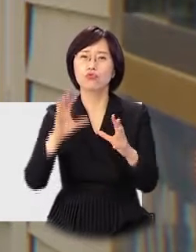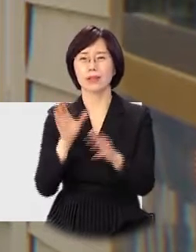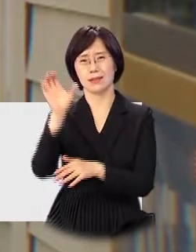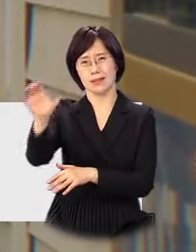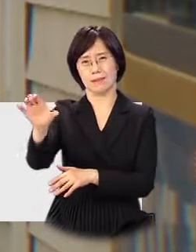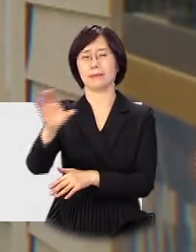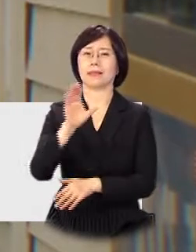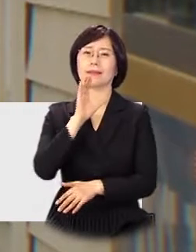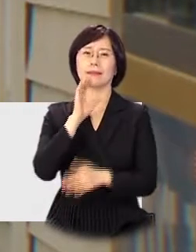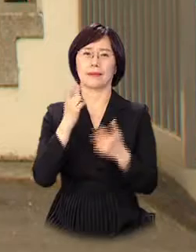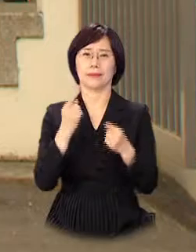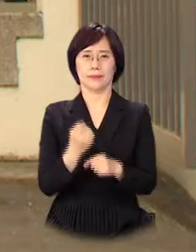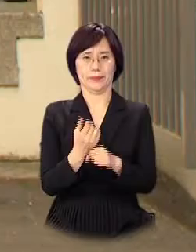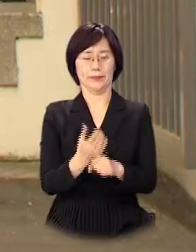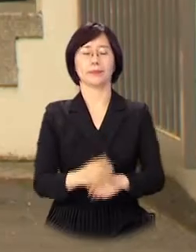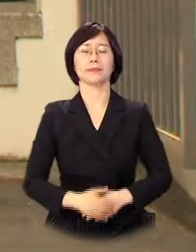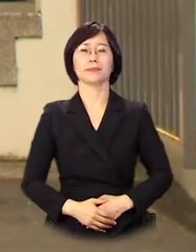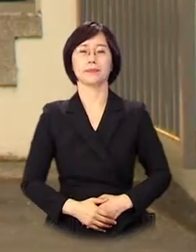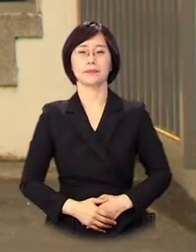기자의 보도입니다.